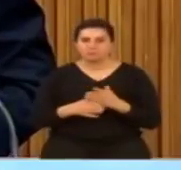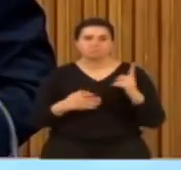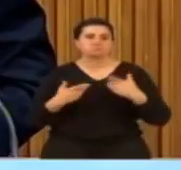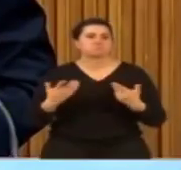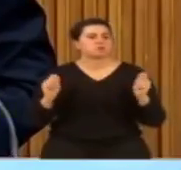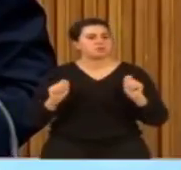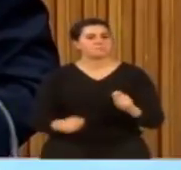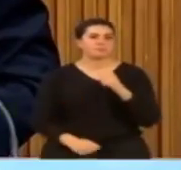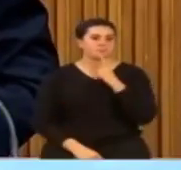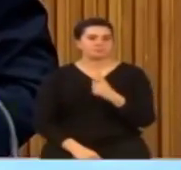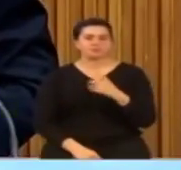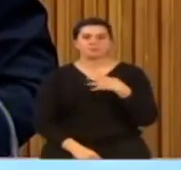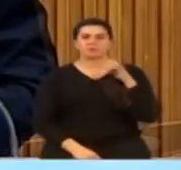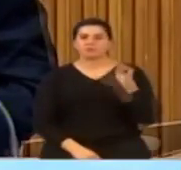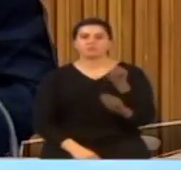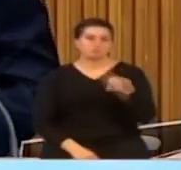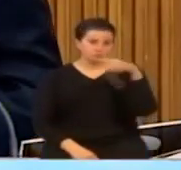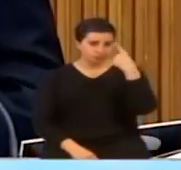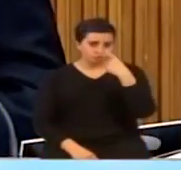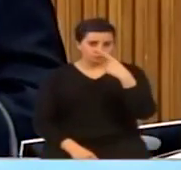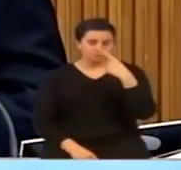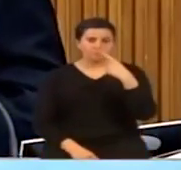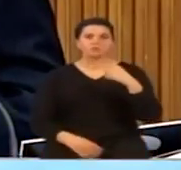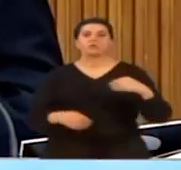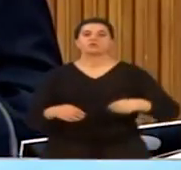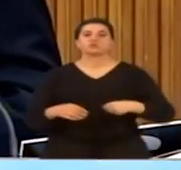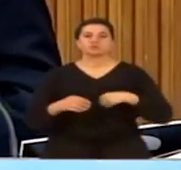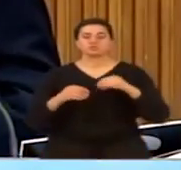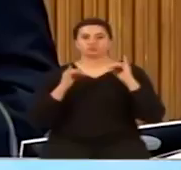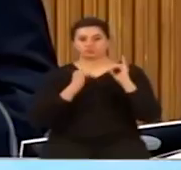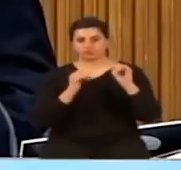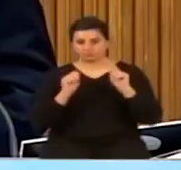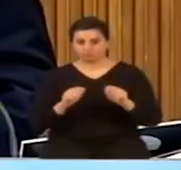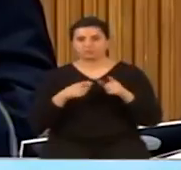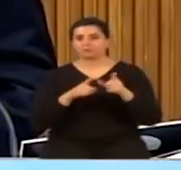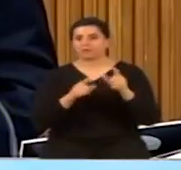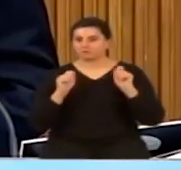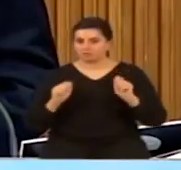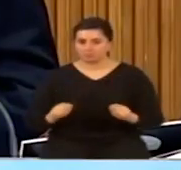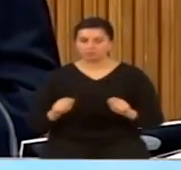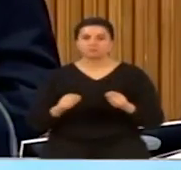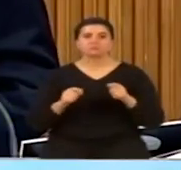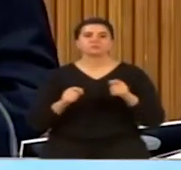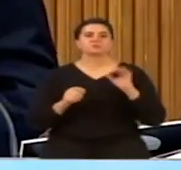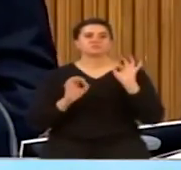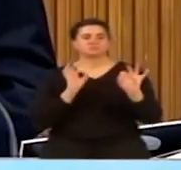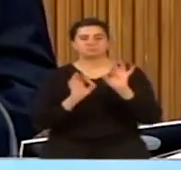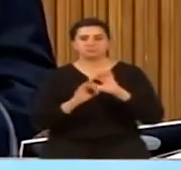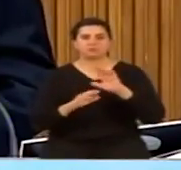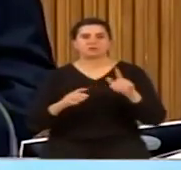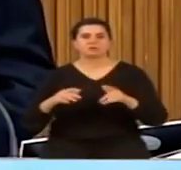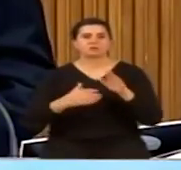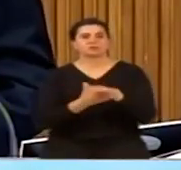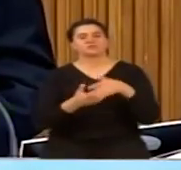diyor? Ben yaparım diyor, size ne diyor? Suçluyorsun, tehdit ediyorsun, şantaj ve